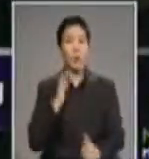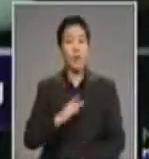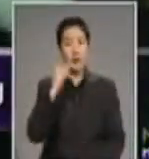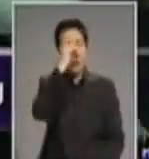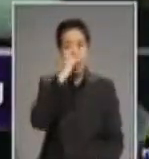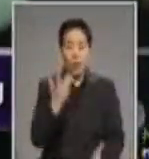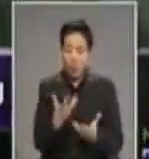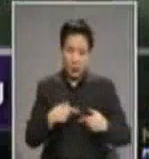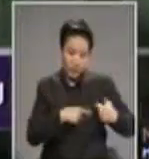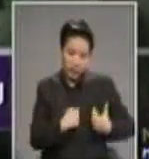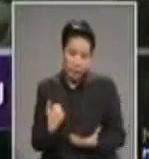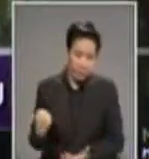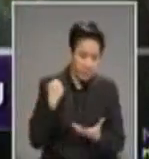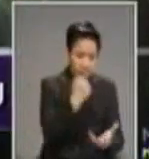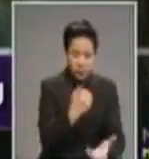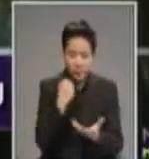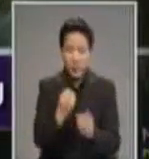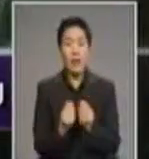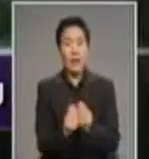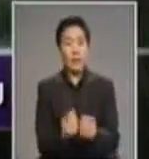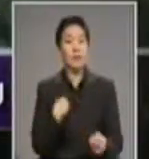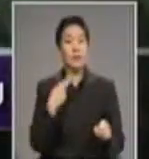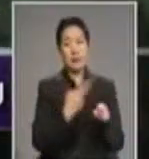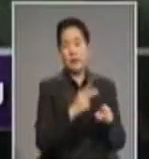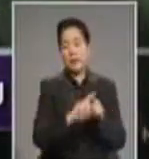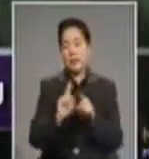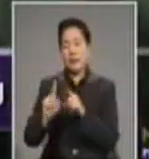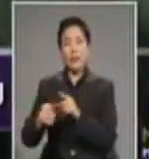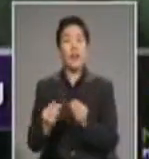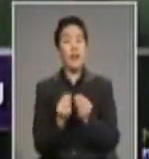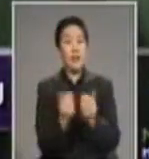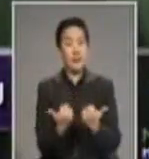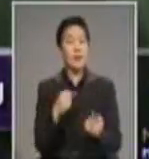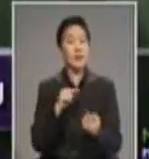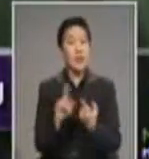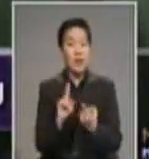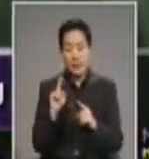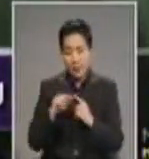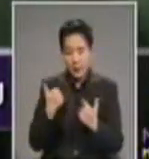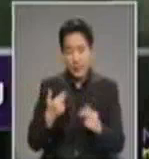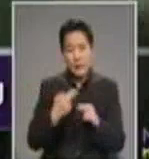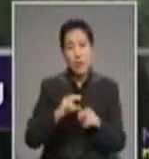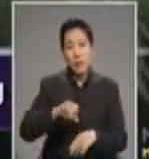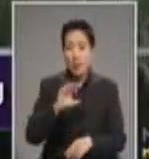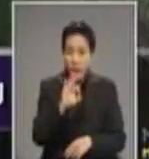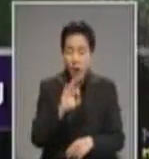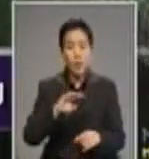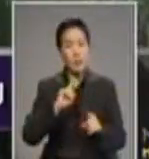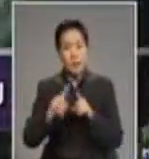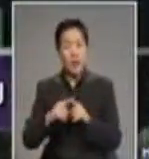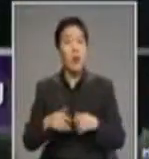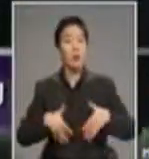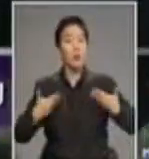แสดงมาส่งมอบกำลังใจให้ถึงที่ด้วยทั้งคุณบิ๊กทองภูมิคุณต้นธนพลและทีมดาวกระจายรวมทั้งทีมนายเอนเตอร์เทนสร้างความสุขให้